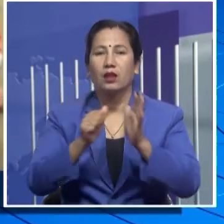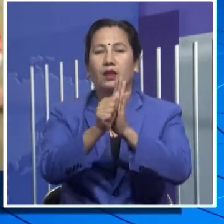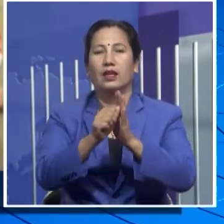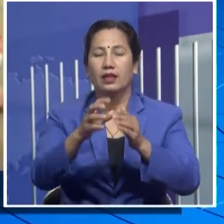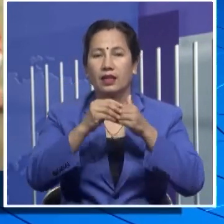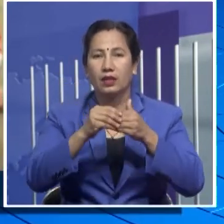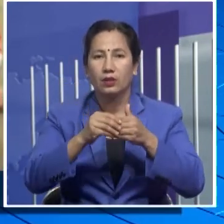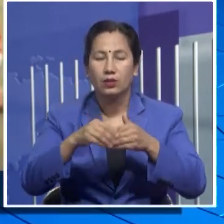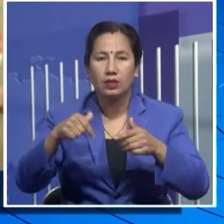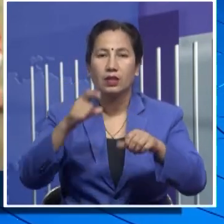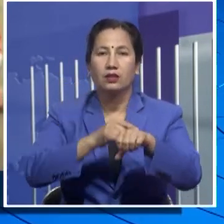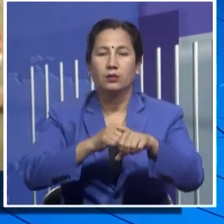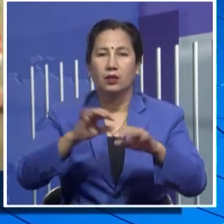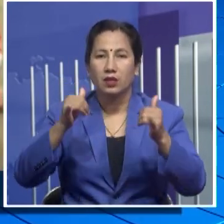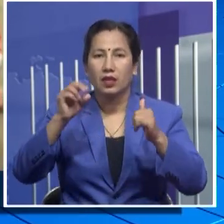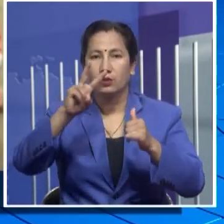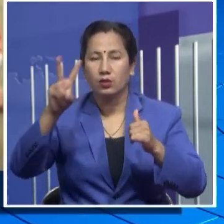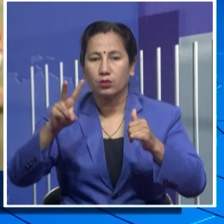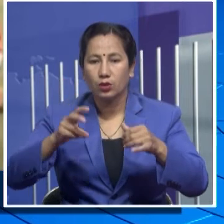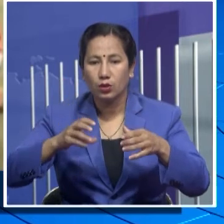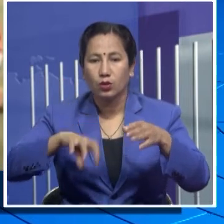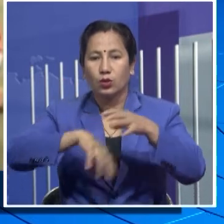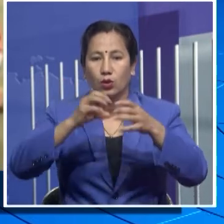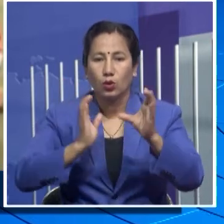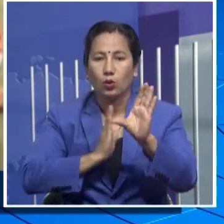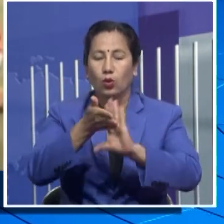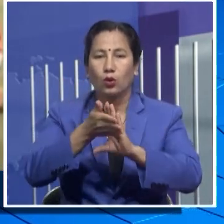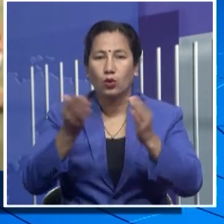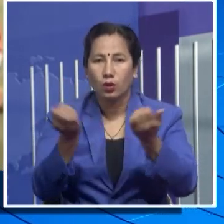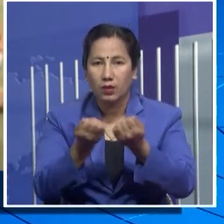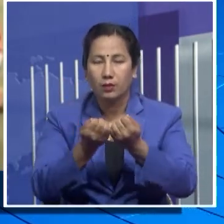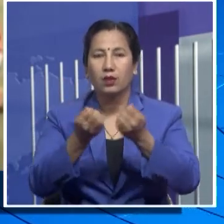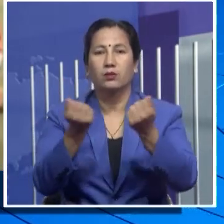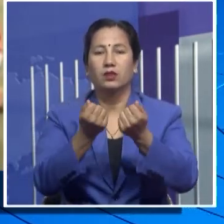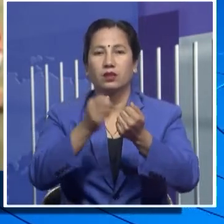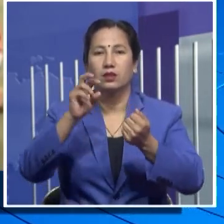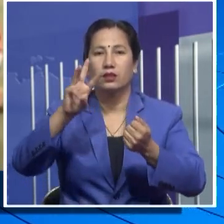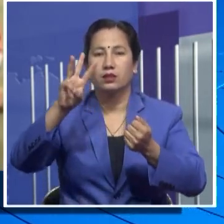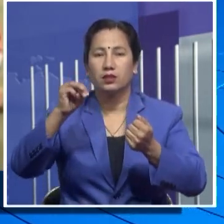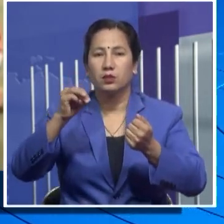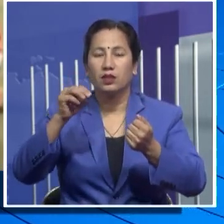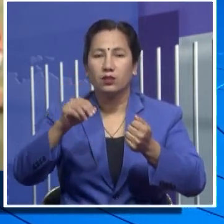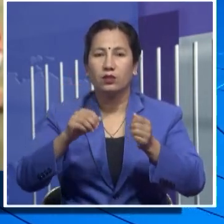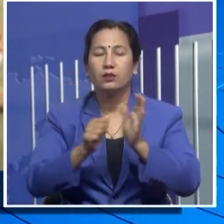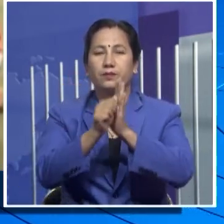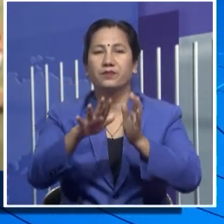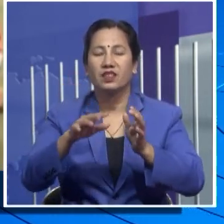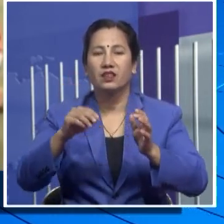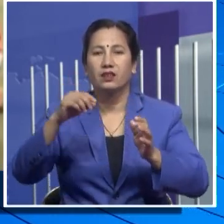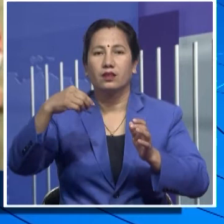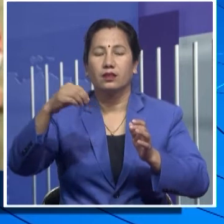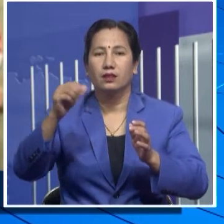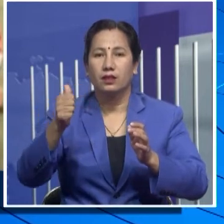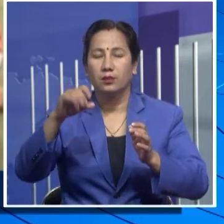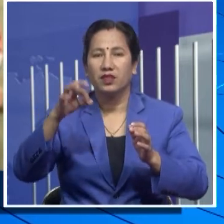थियो। निर्धारित समयमा खेल 2-2 गोलको बराबरीमा रोकिएपछि 30 मिनटको अतिरिक्त समयमा धकेलिएको थियो। अतिरिक्त समयमा एपिएफले